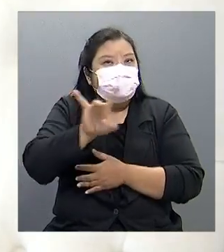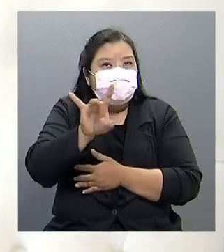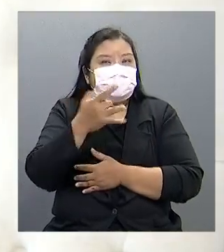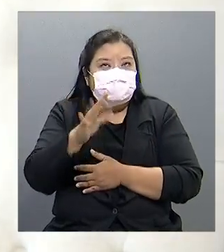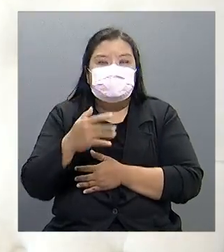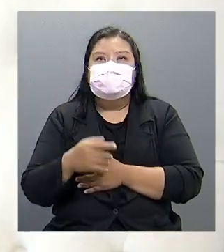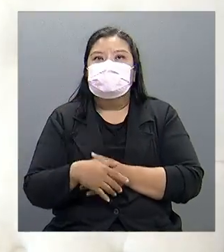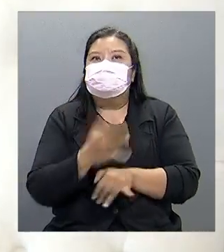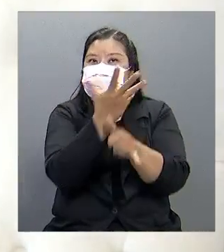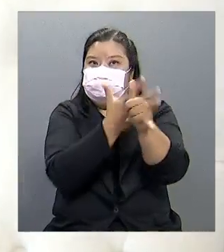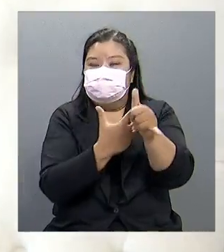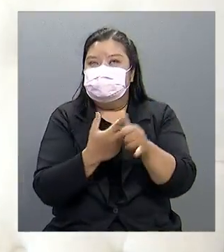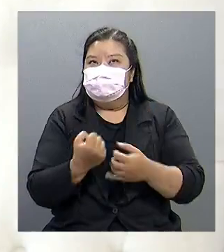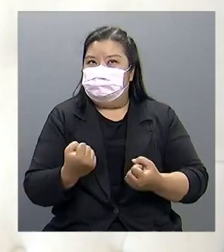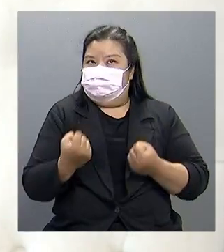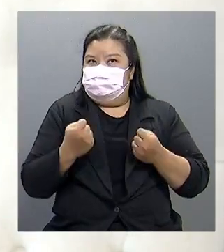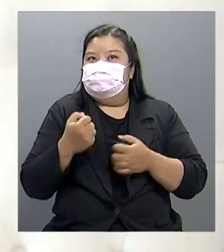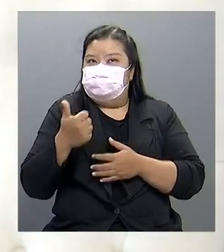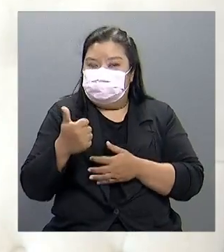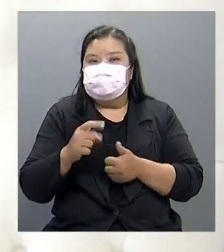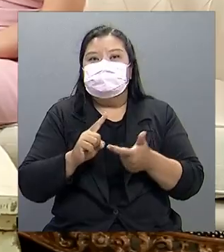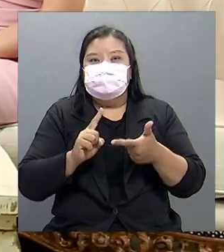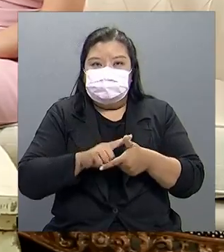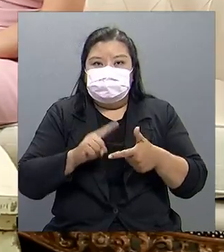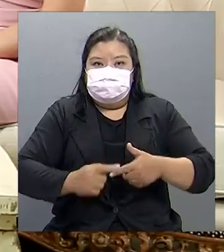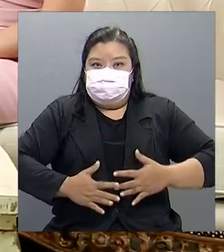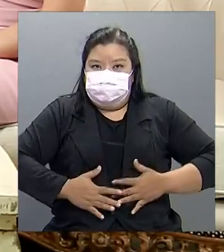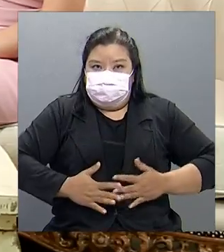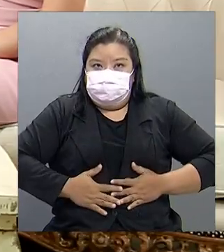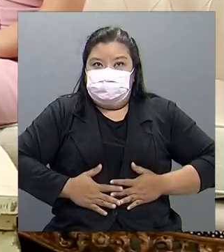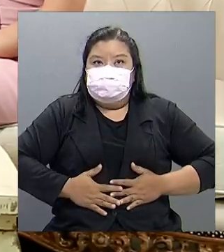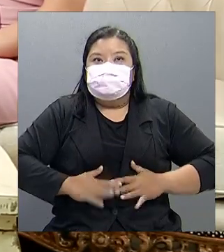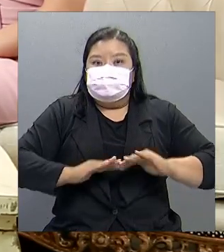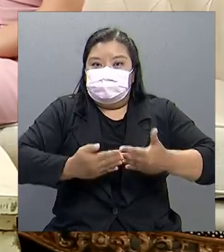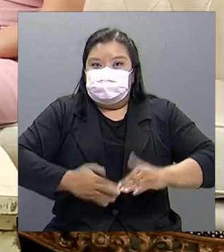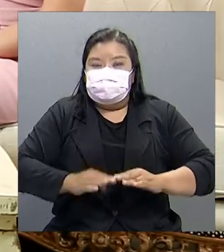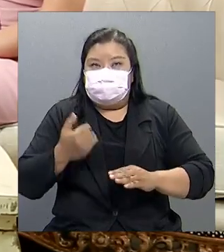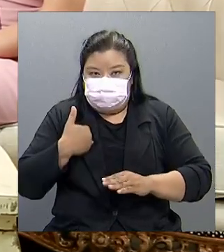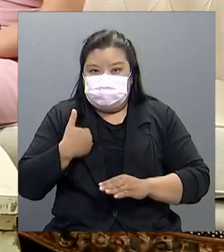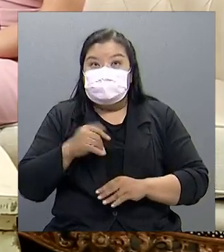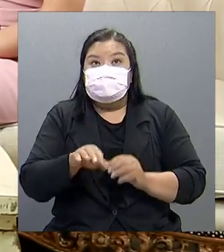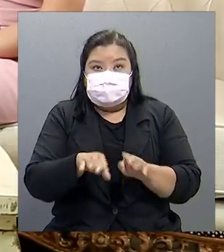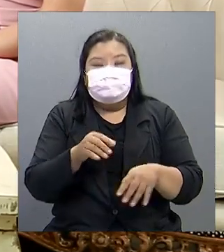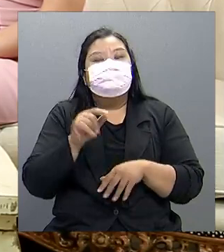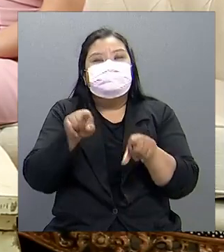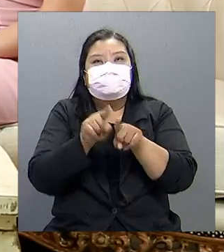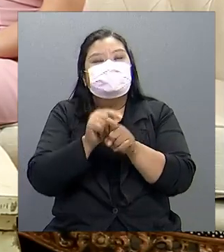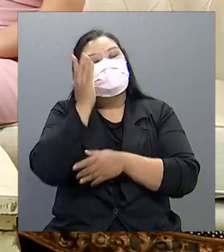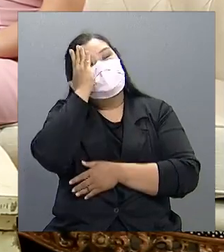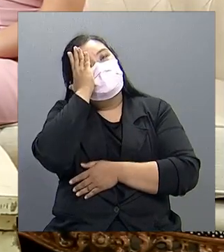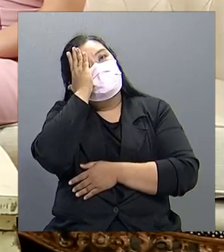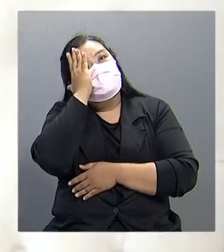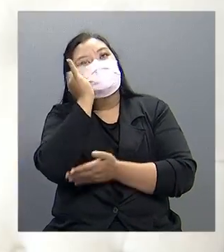นะครับออกกำลังกายกล้ามเนื้อหน้าท้องวิธีการก็คือยกเข่าขึ้นนะฮะนอนหงายเหมือนกันแล้วยกเข่าขึ้นเอาเข่าเนี่ยมาประสาน